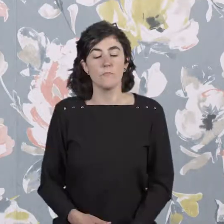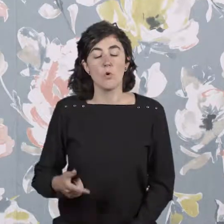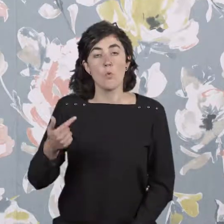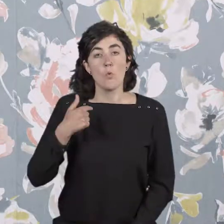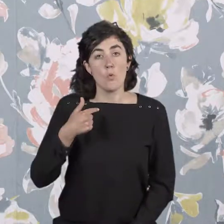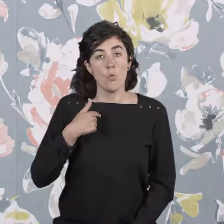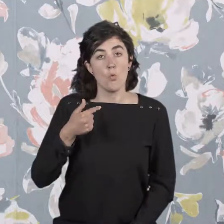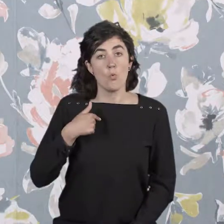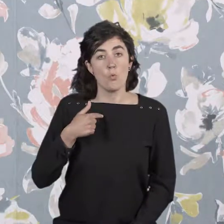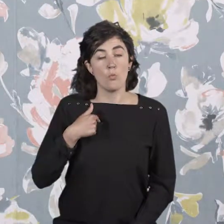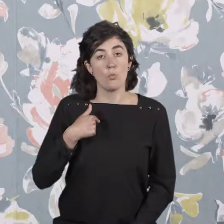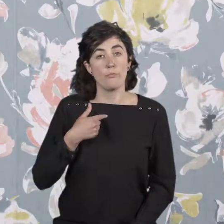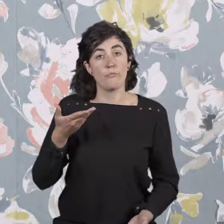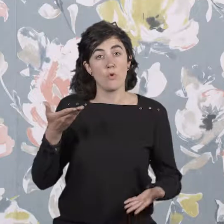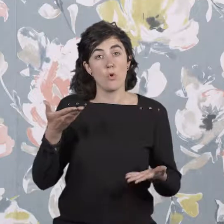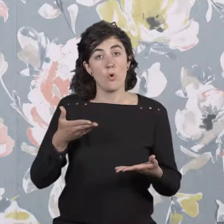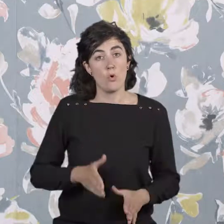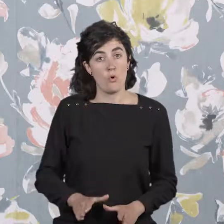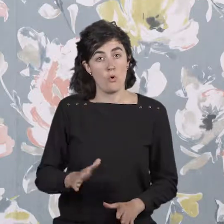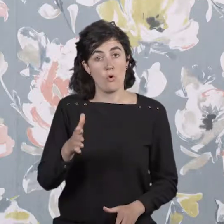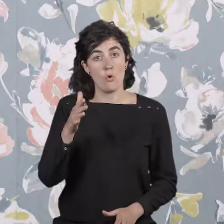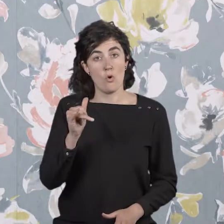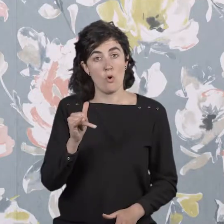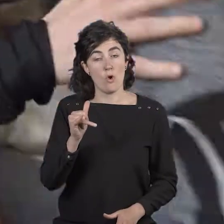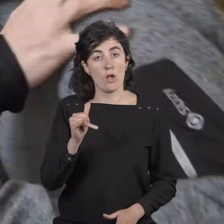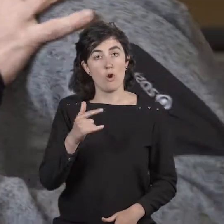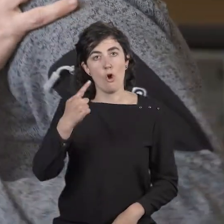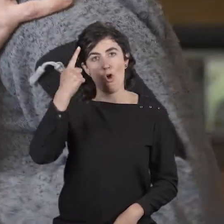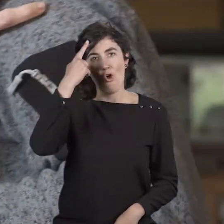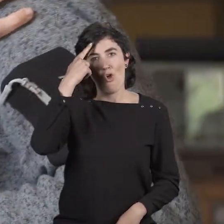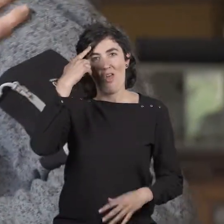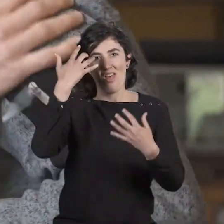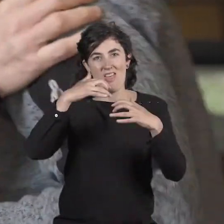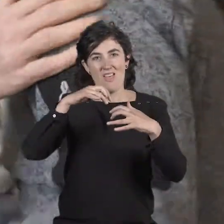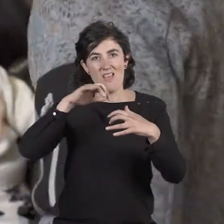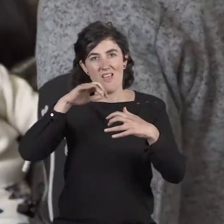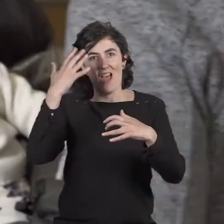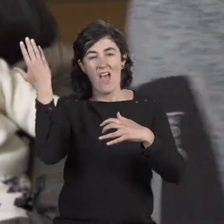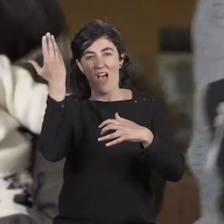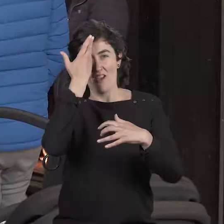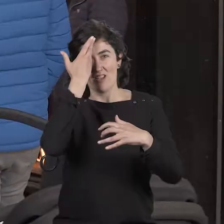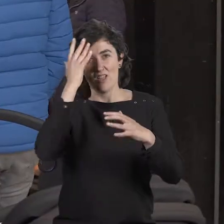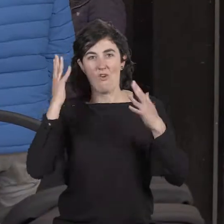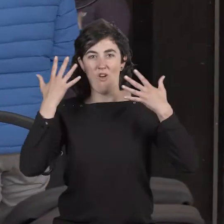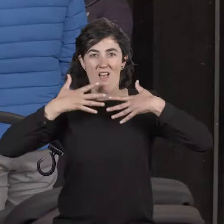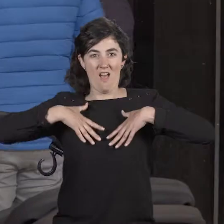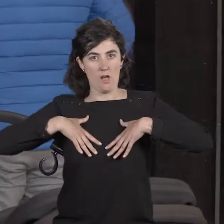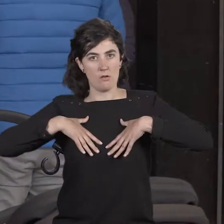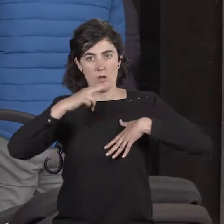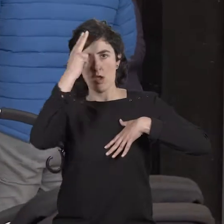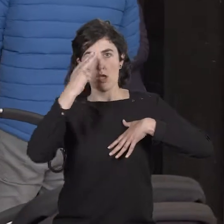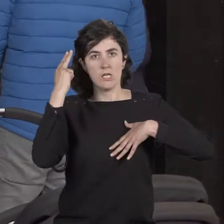Bueno, ni daukadan umetxo bat DCA-rekin, ospitaletik atera eta gero, hasi